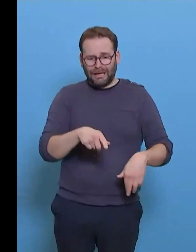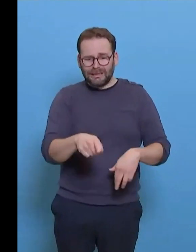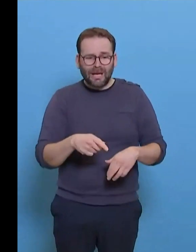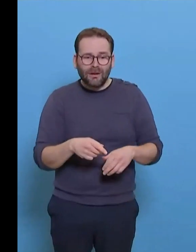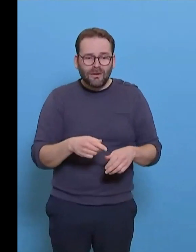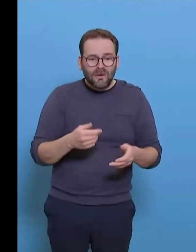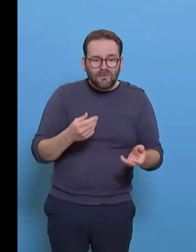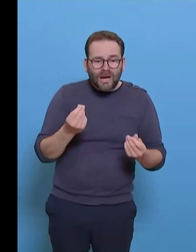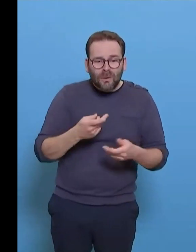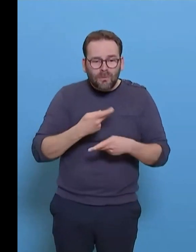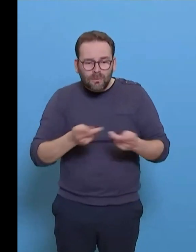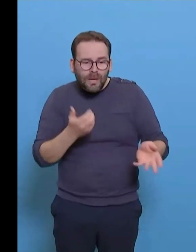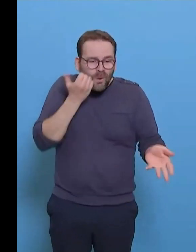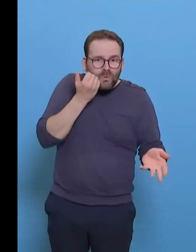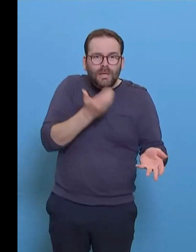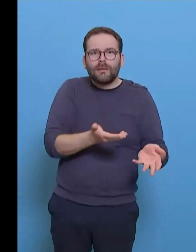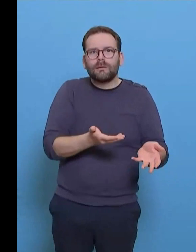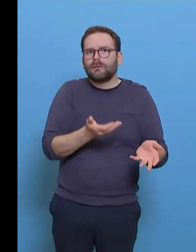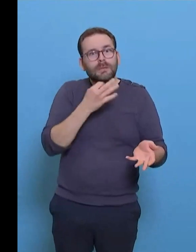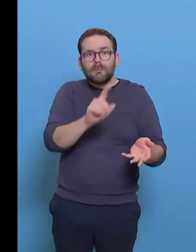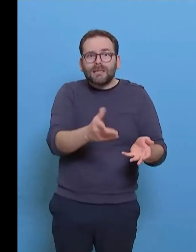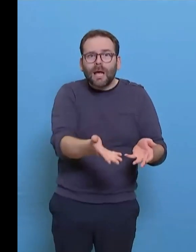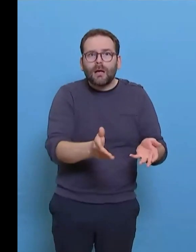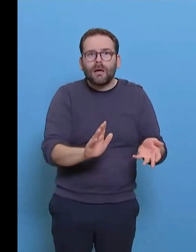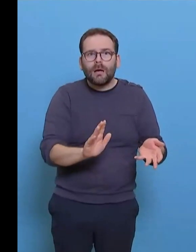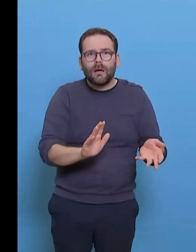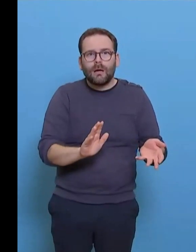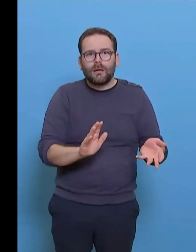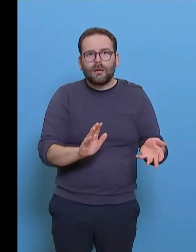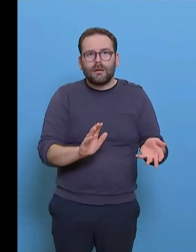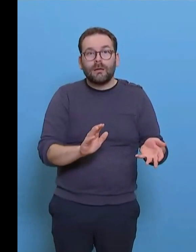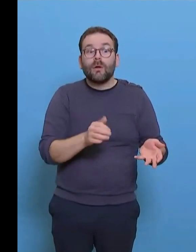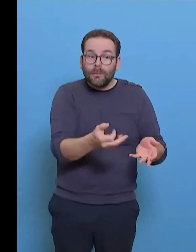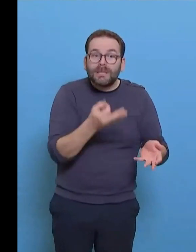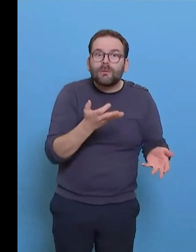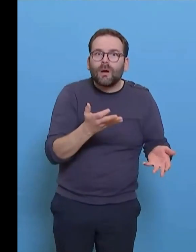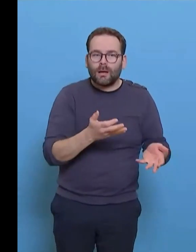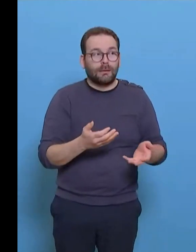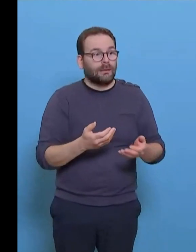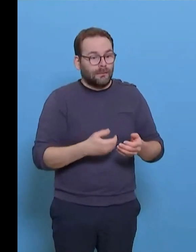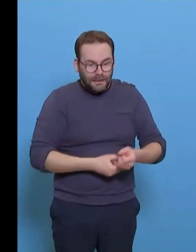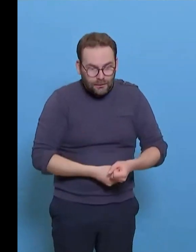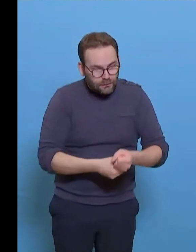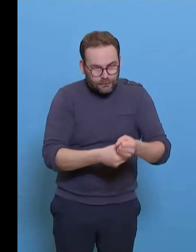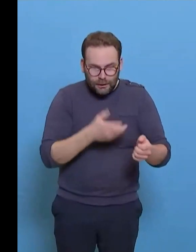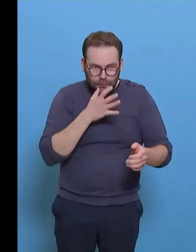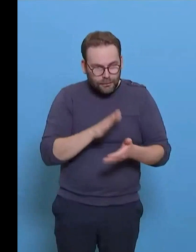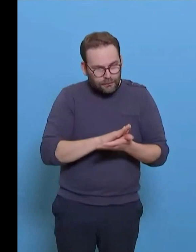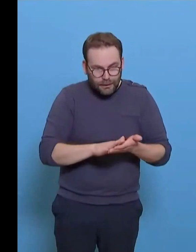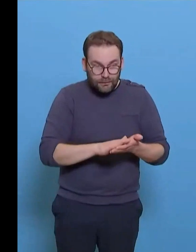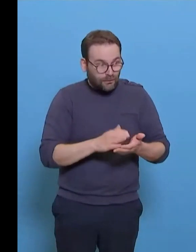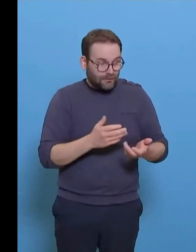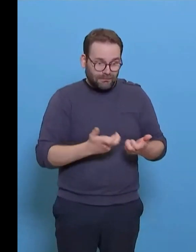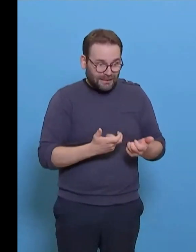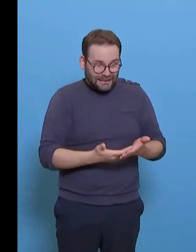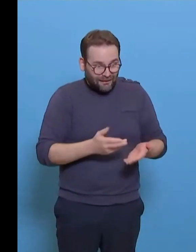shootés à l'argent public. Ils ne disent pas ça. Ils disent « nous ne pouvons plus soutenir, voilà la vérité des prix, on